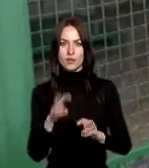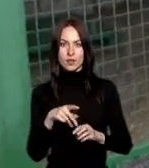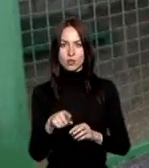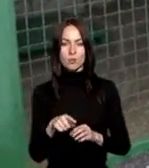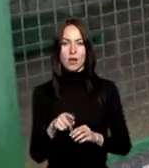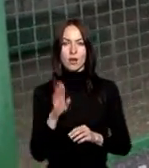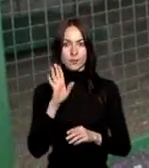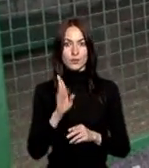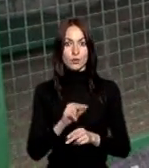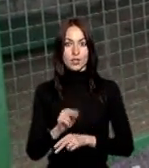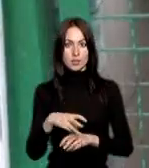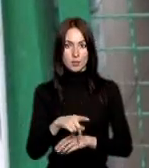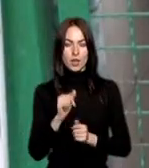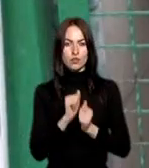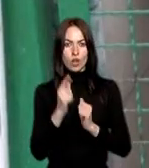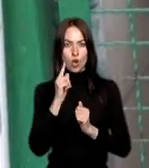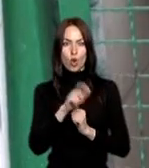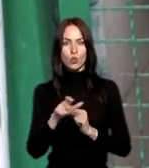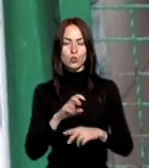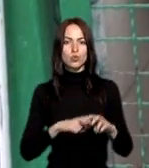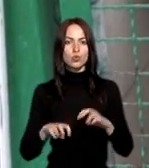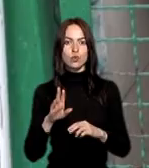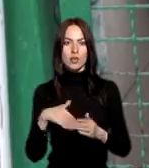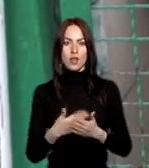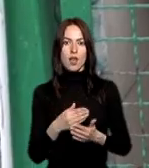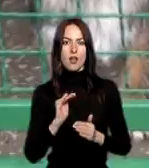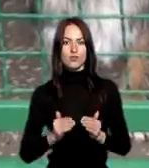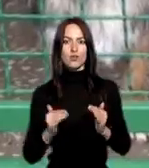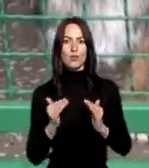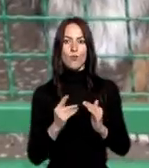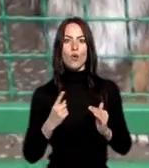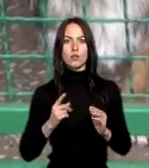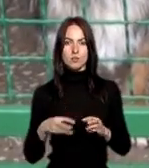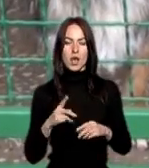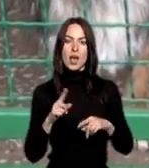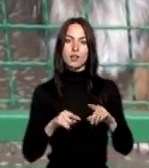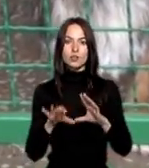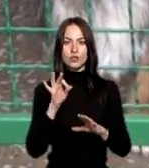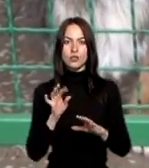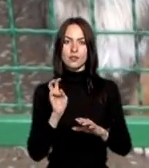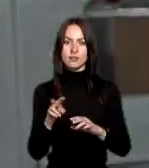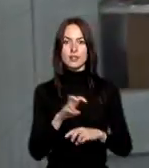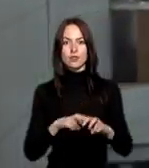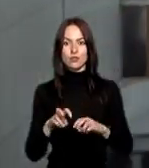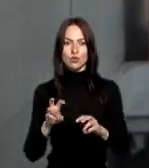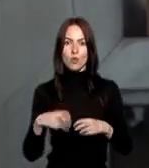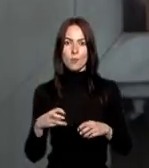Кінолог каже, найчастіше люди шукають собаку-охоронця на подвір'я приватного будинку, рідше звертаються за собаками-компаньйонами.